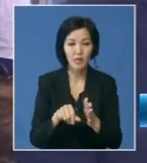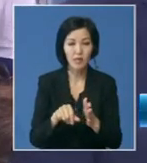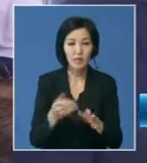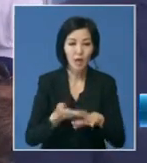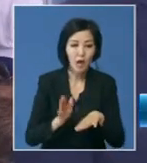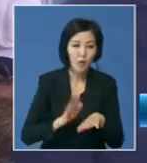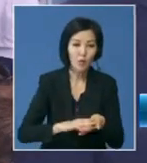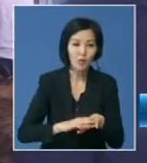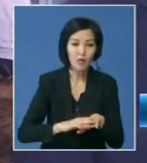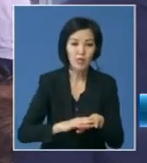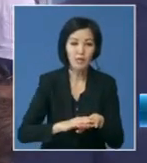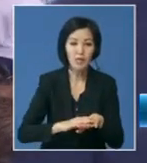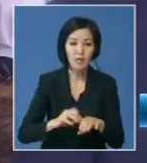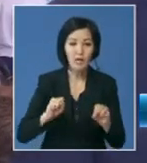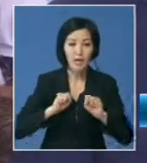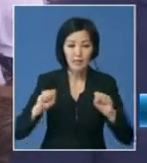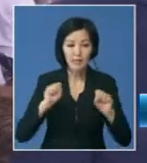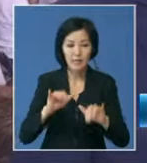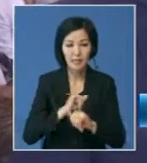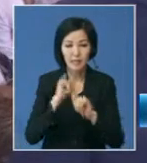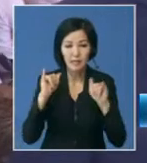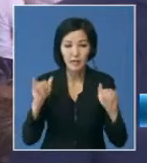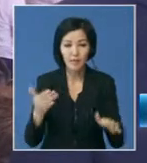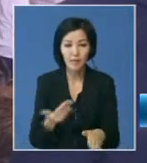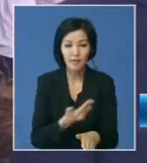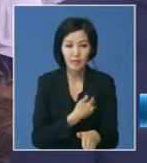атлетикадан дамыса екен деген бір үміттеміз. Енді біздің балалар